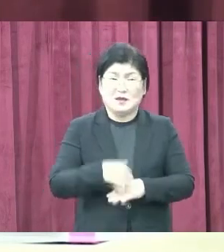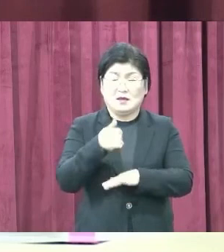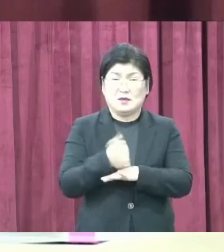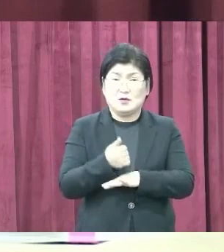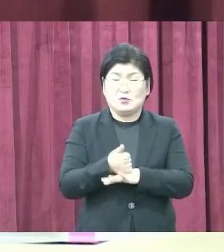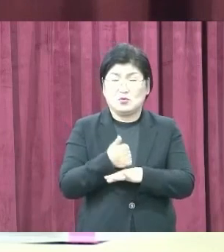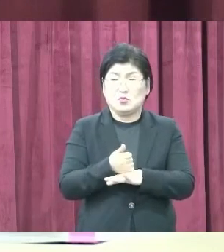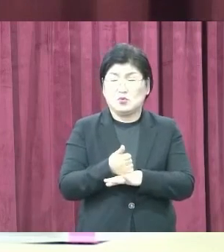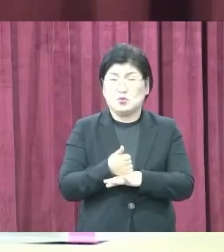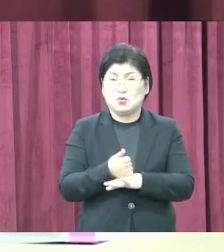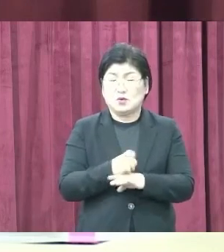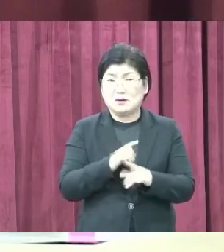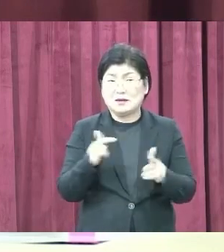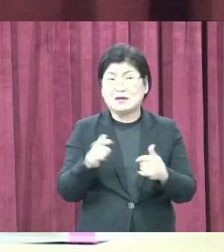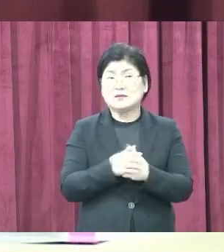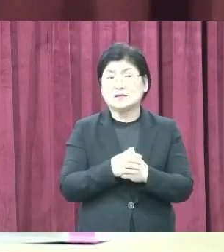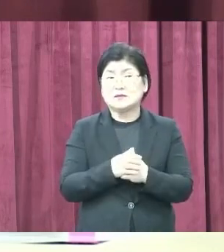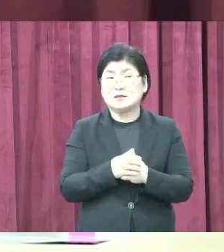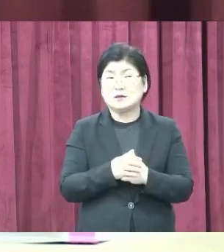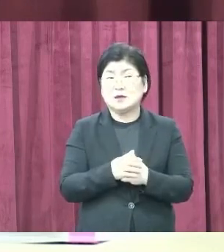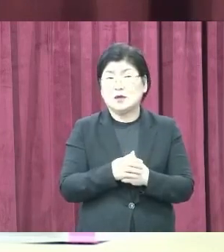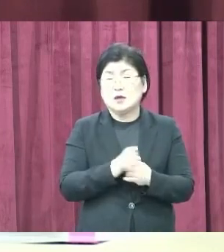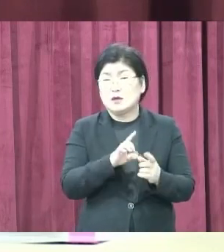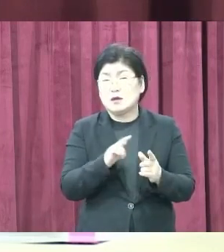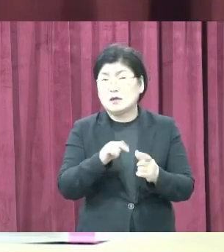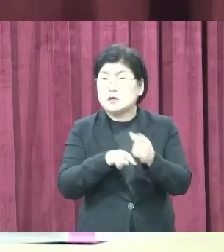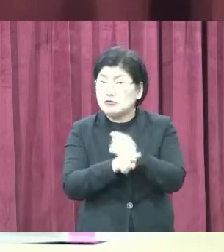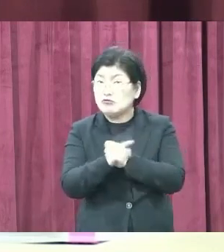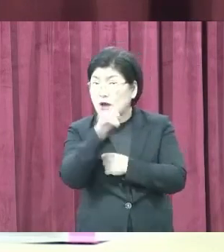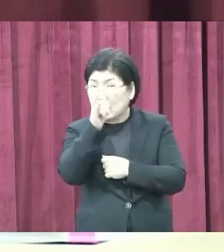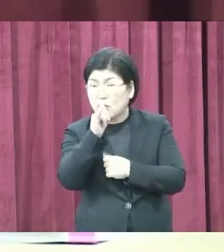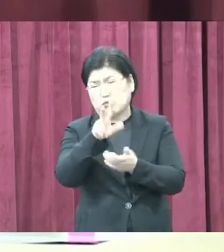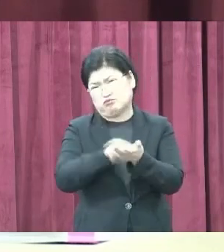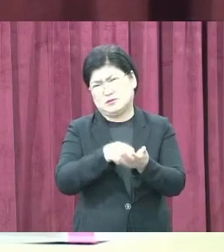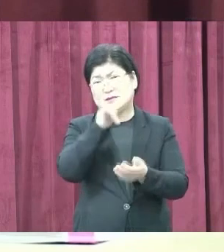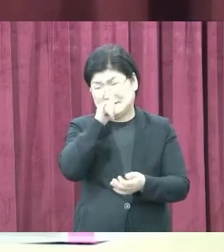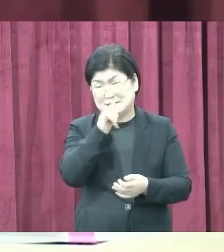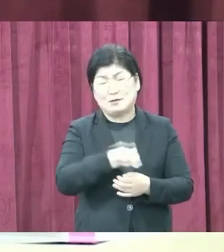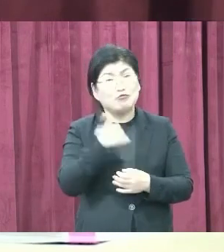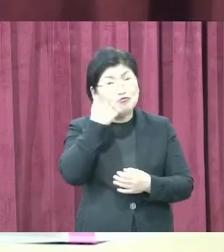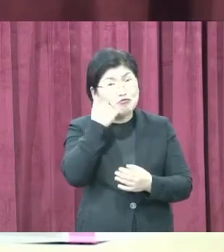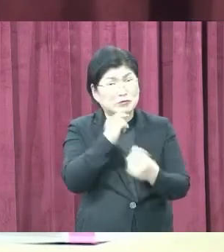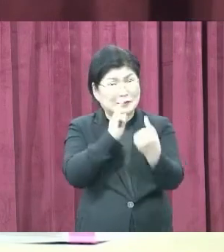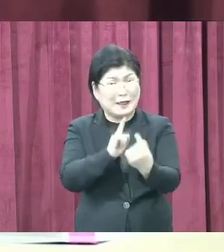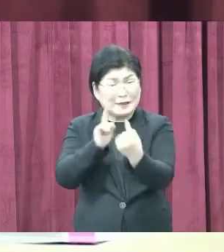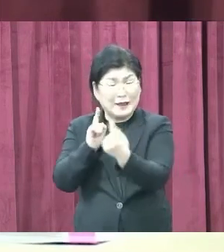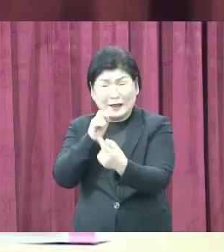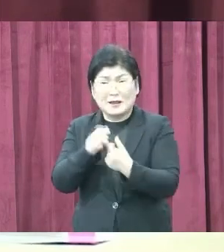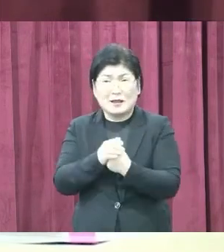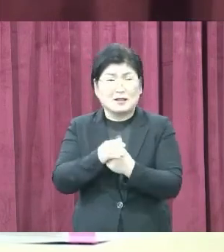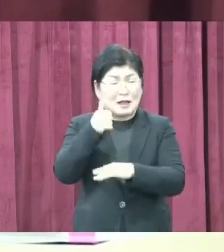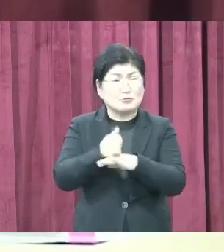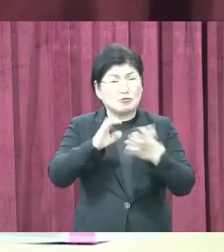근본적으로 샘플이 이 타겟 파퓰레이션이 틀리다는 여러 가지 이유 등 여러 가지 문제점이 있습니다. 이따 그 토의 시간에 많이 논의가 될